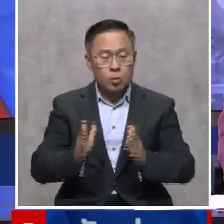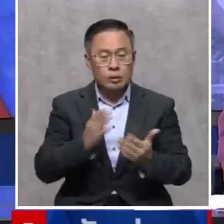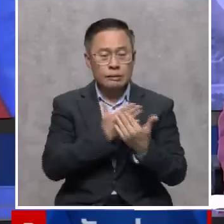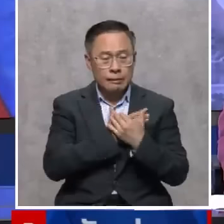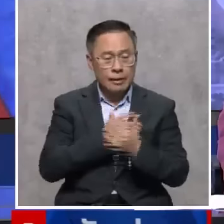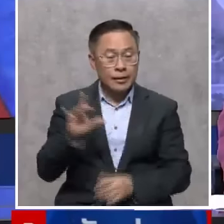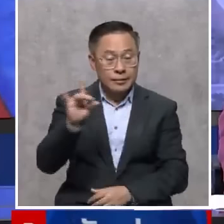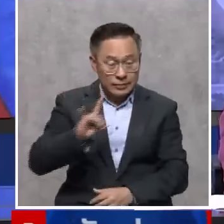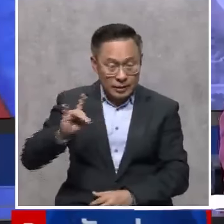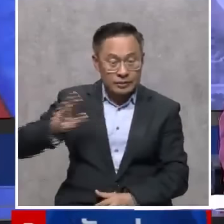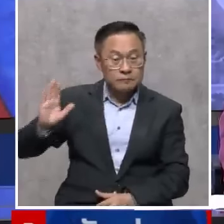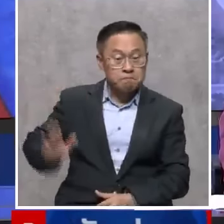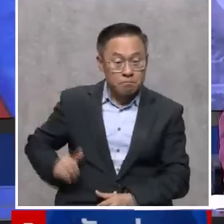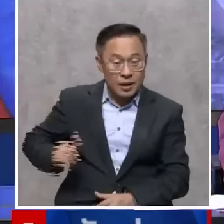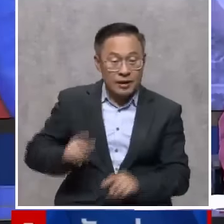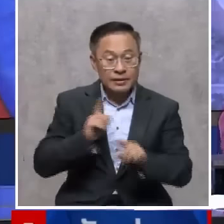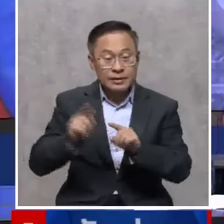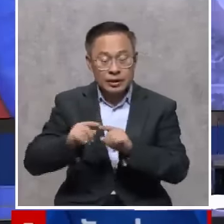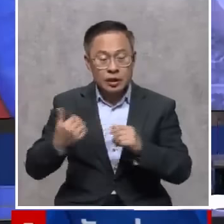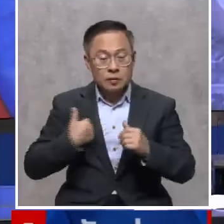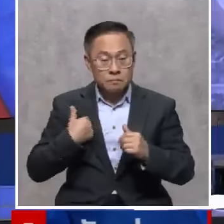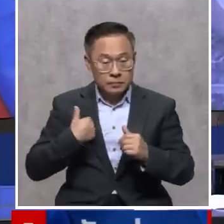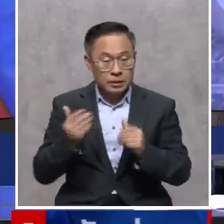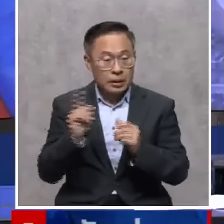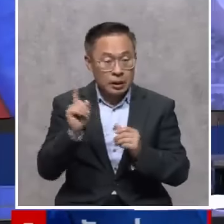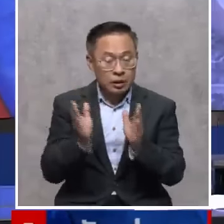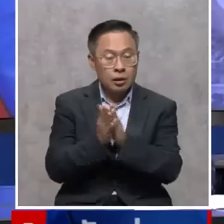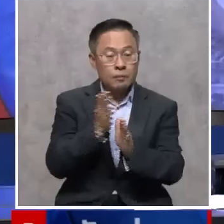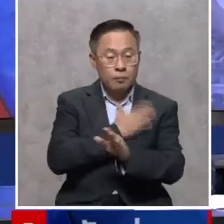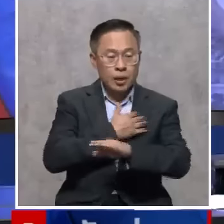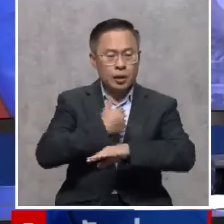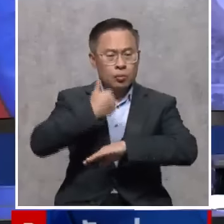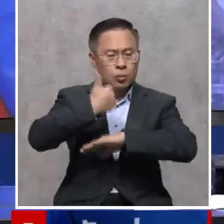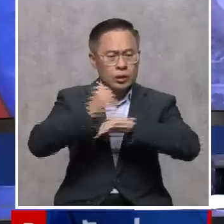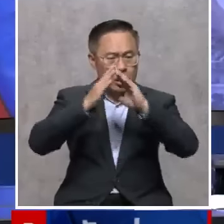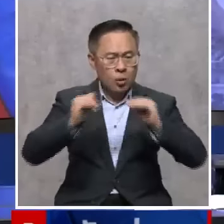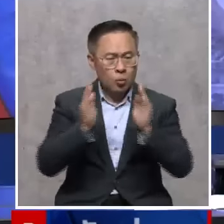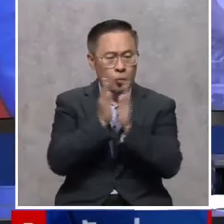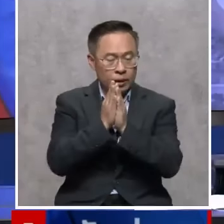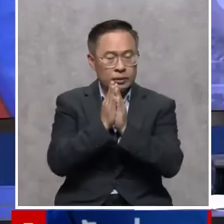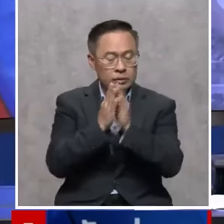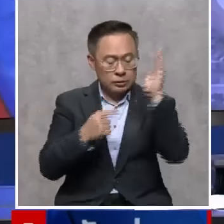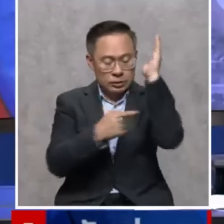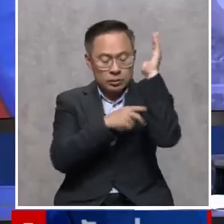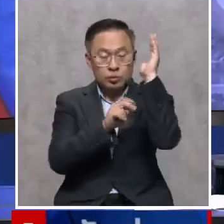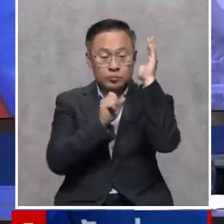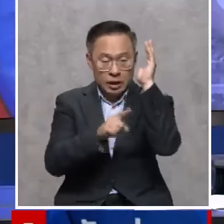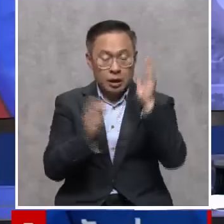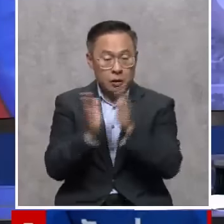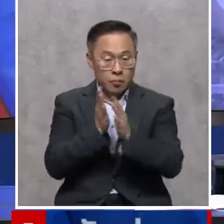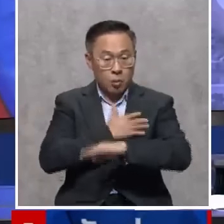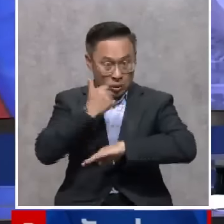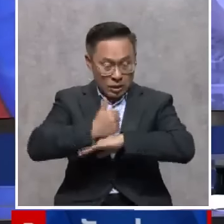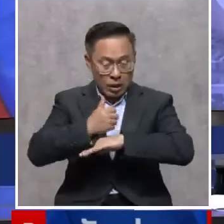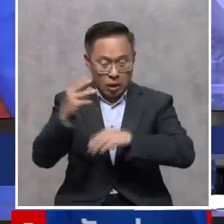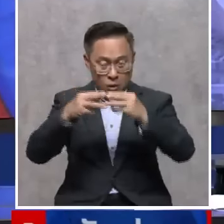นักหรือว่าทาสหมากันมากเลยนะคะมีพระสงฆ์ที่วัดแห่งหนึ่งที่นครศรีธรรมราชค่ะเขาก่อเหตุก็คือใช้ไม้หน้